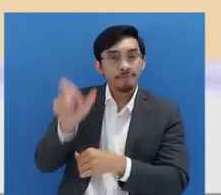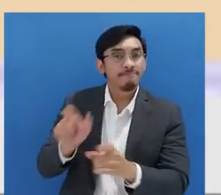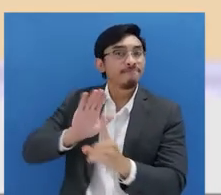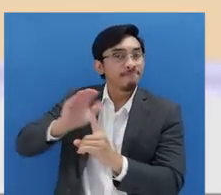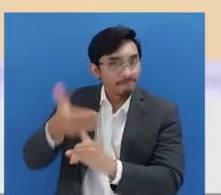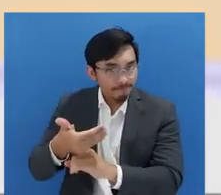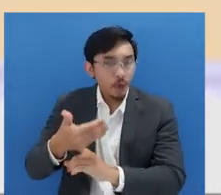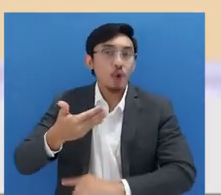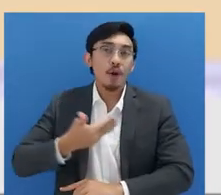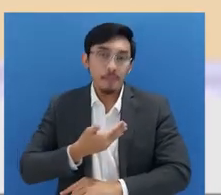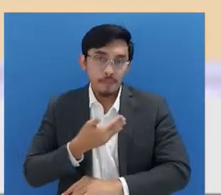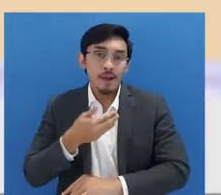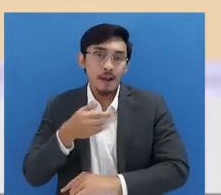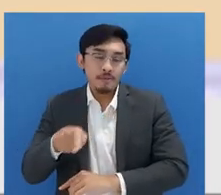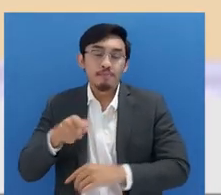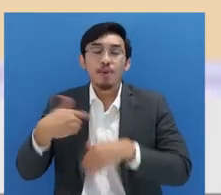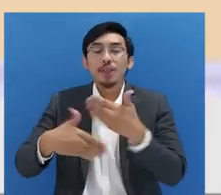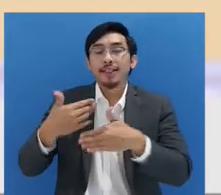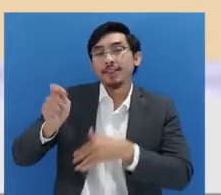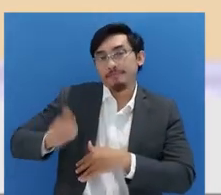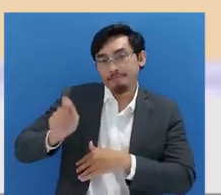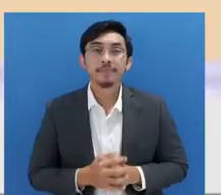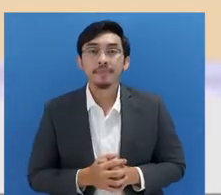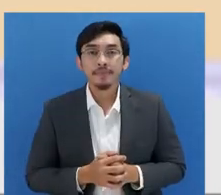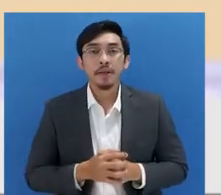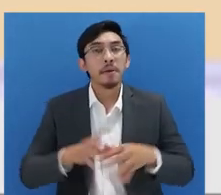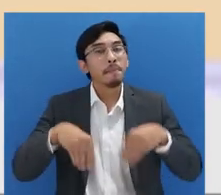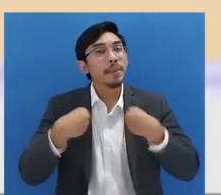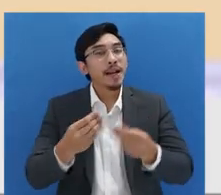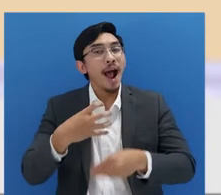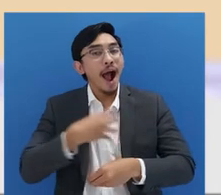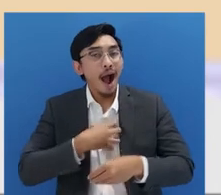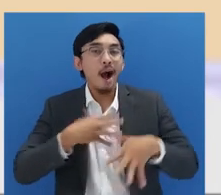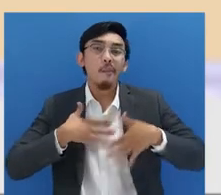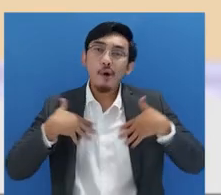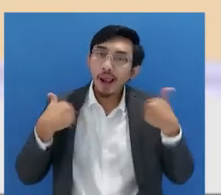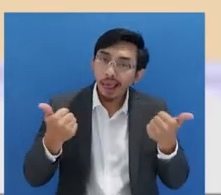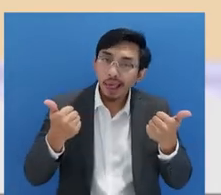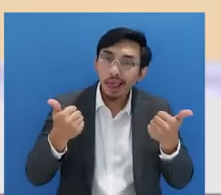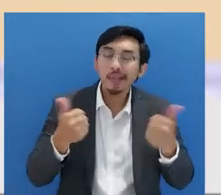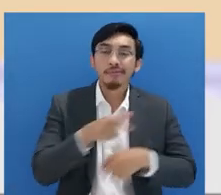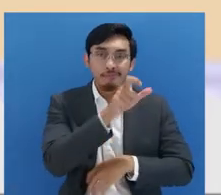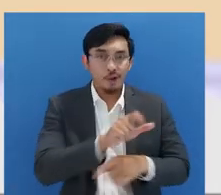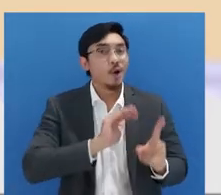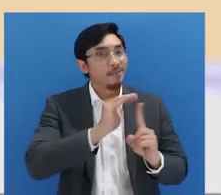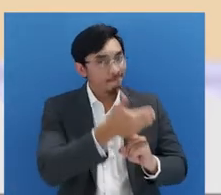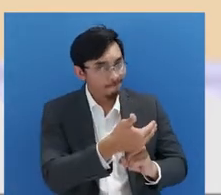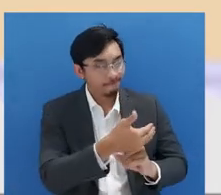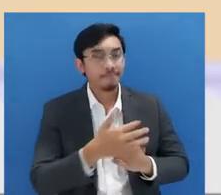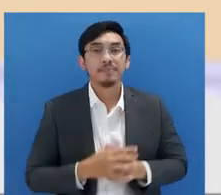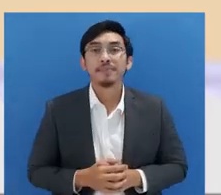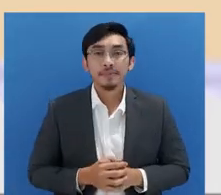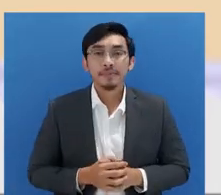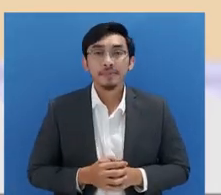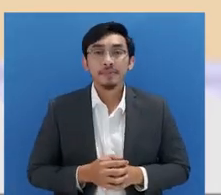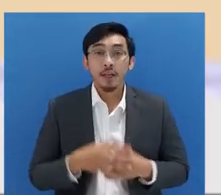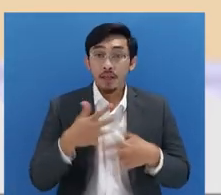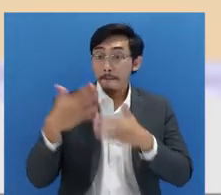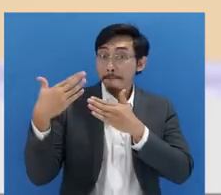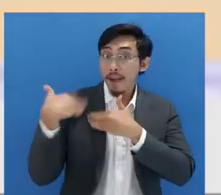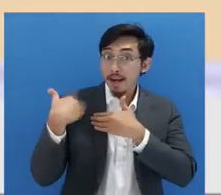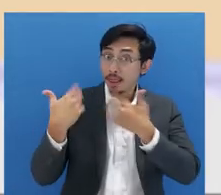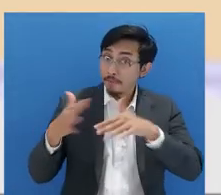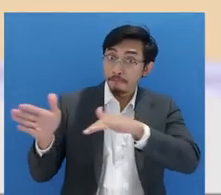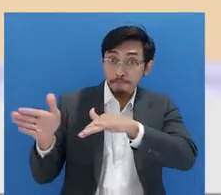berikut. Memberikan perlindungan kepada saksi dan korban dalam proses peradilan pidana, memfasilitasi hak pemulihan bagi